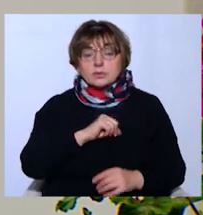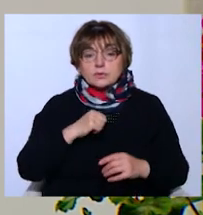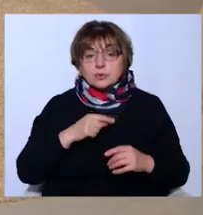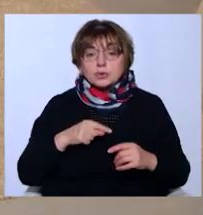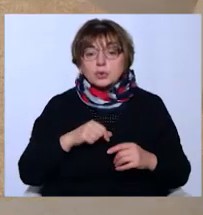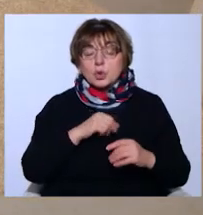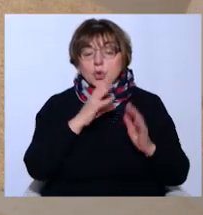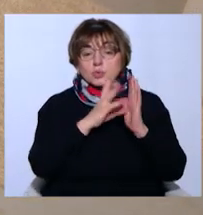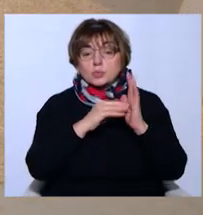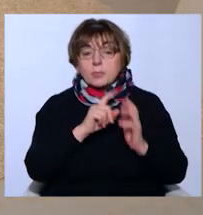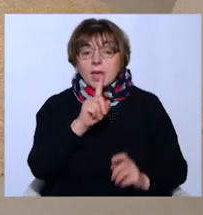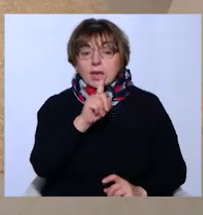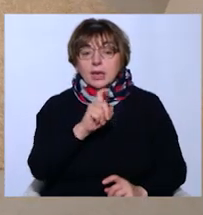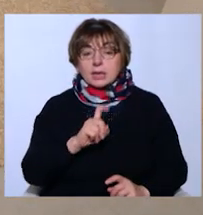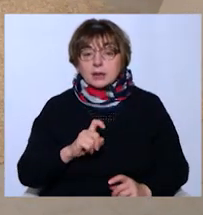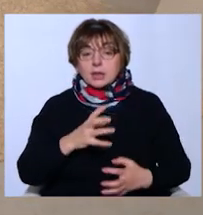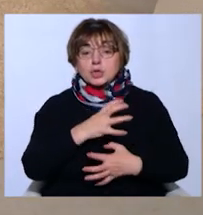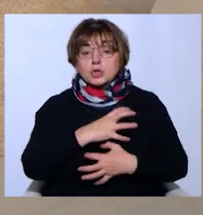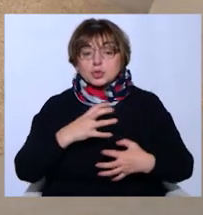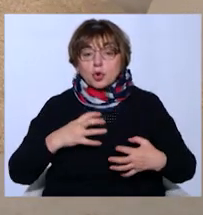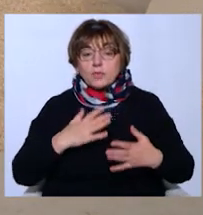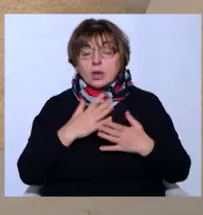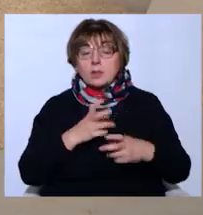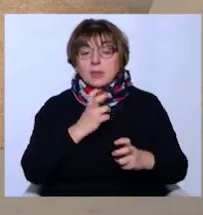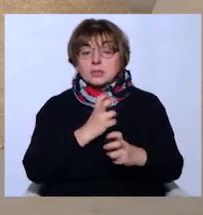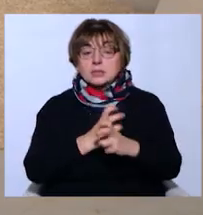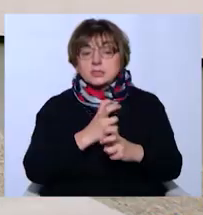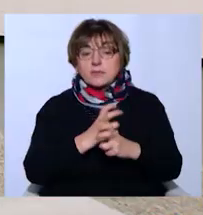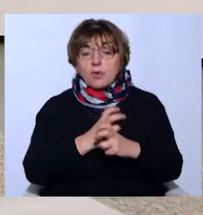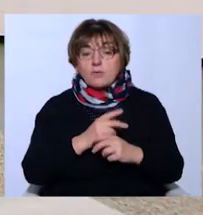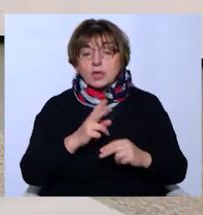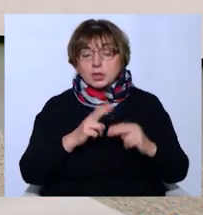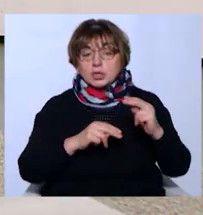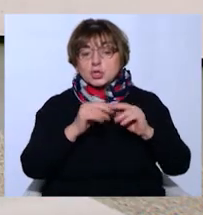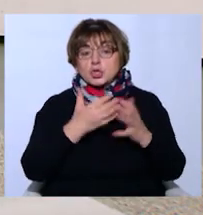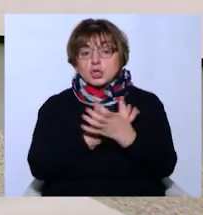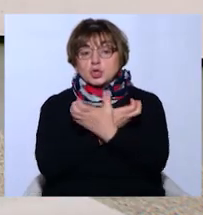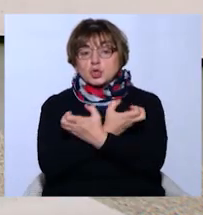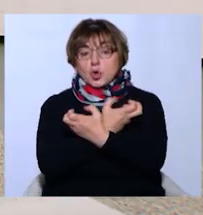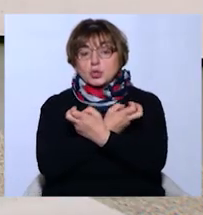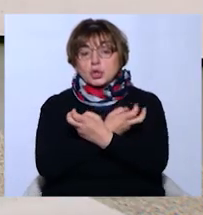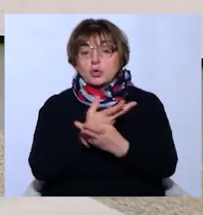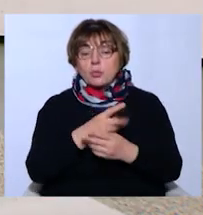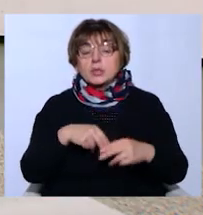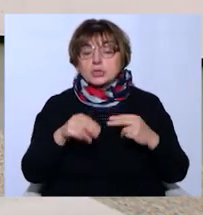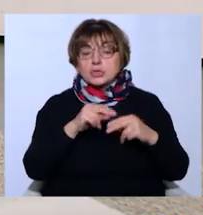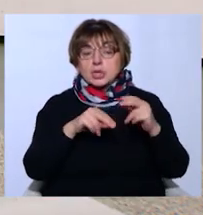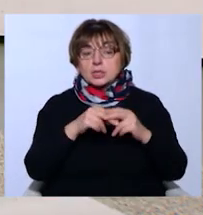ხერხემლიანი ცხოველები არიან და მათ აქვთ ძლოვანი ჩონჩხი, რომელიც შედგება